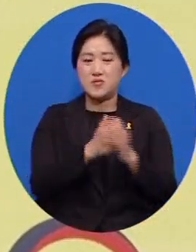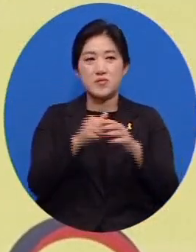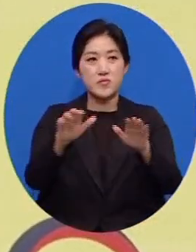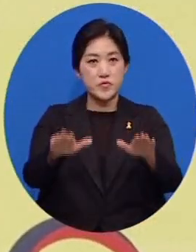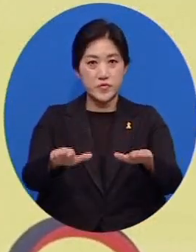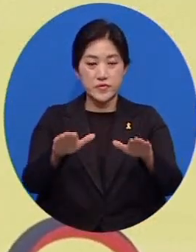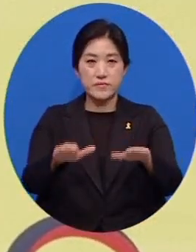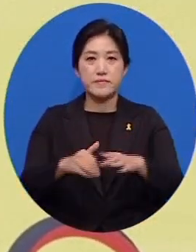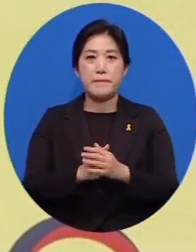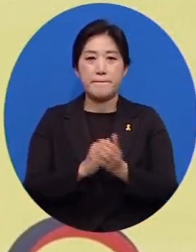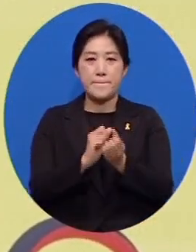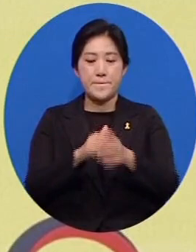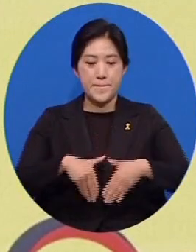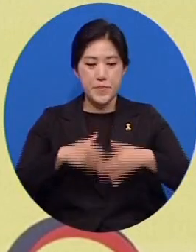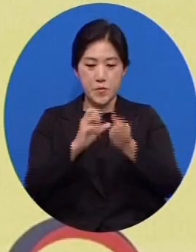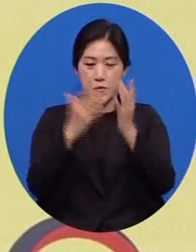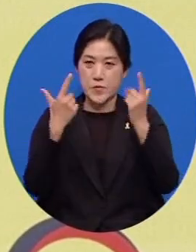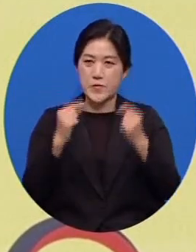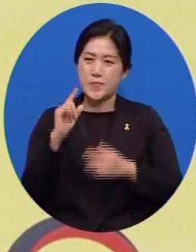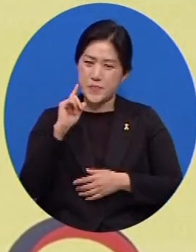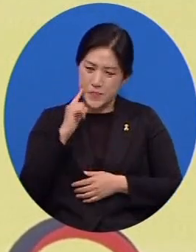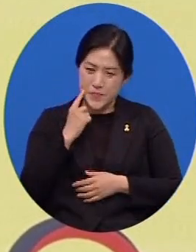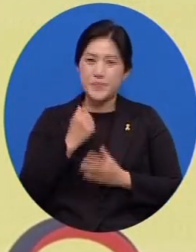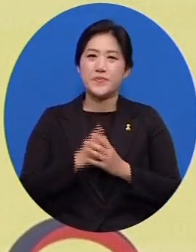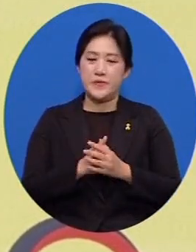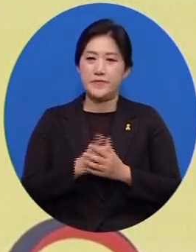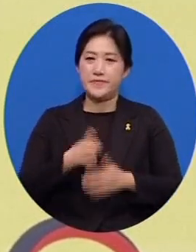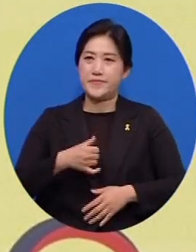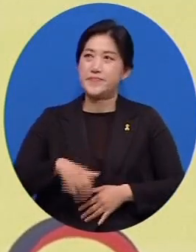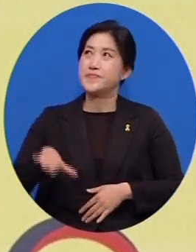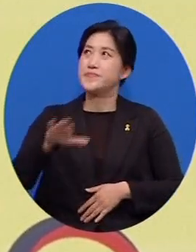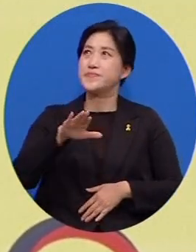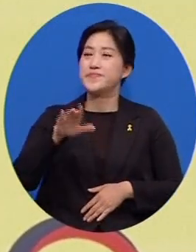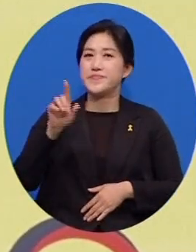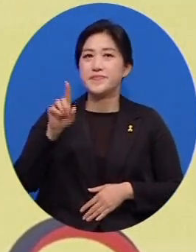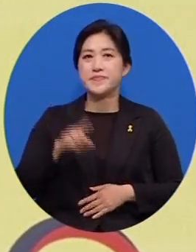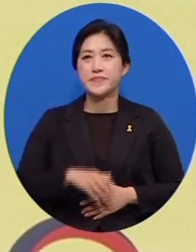오늘은 봄꽃처럼 예쁜 우리 아이들도